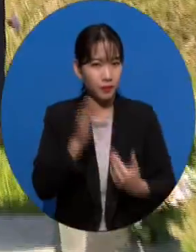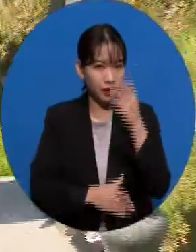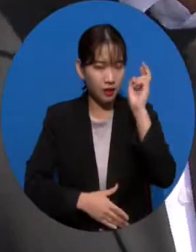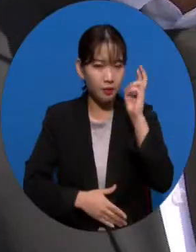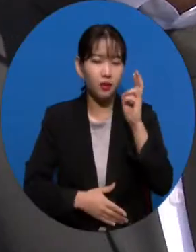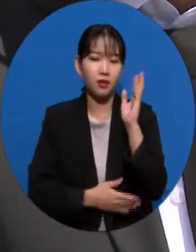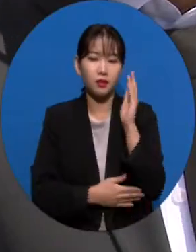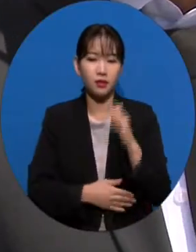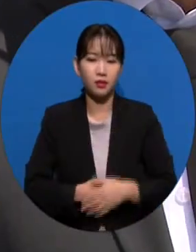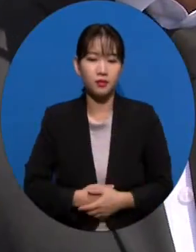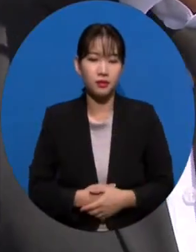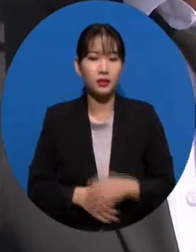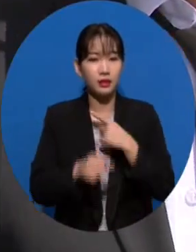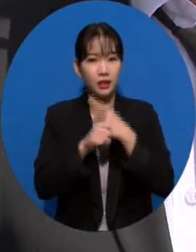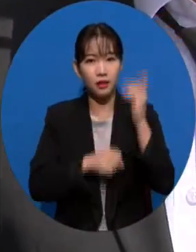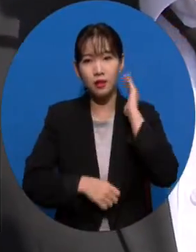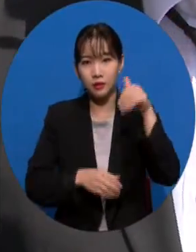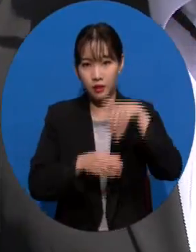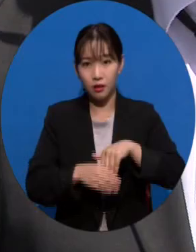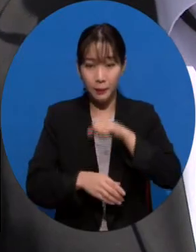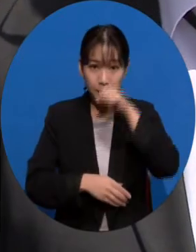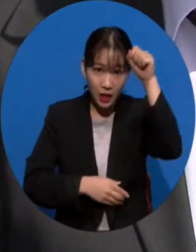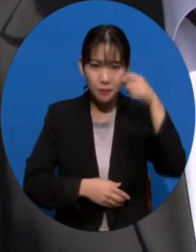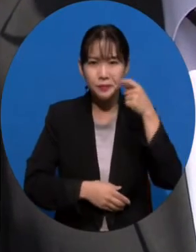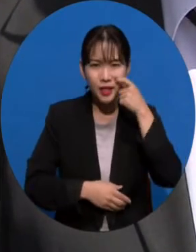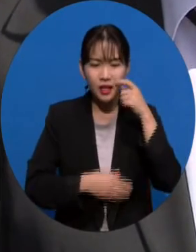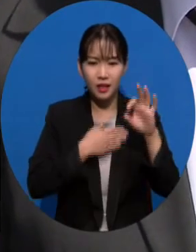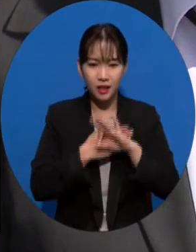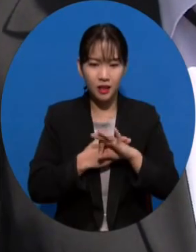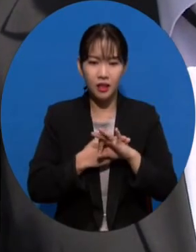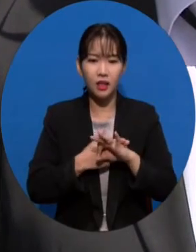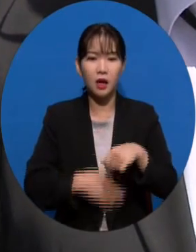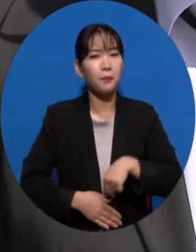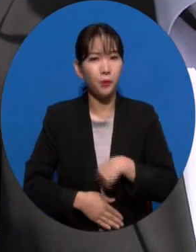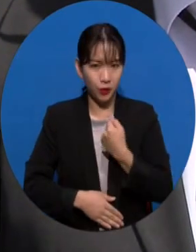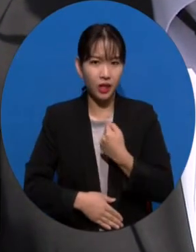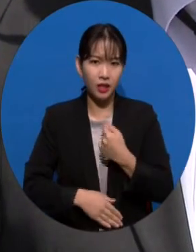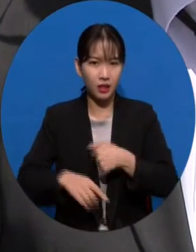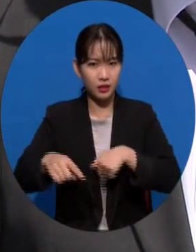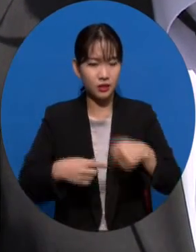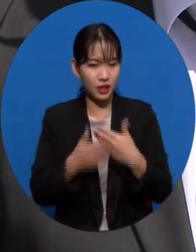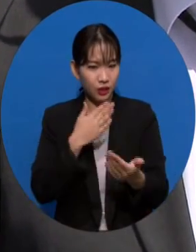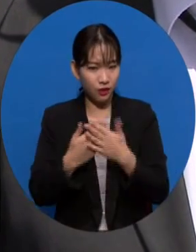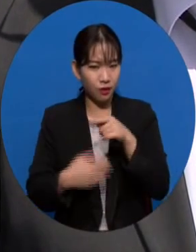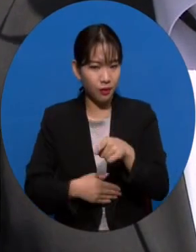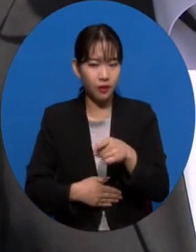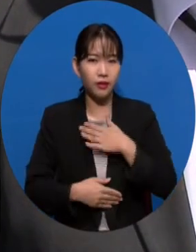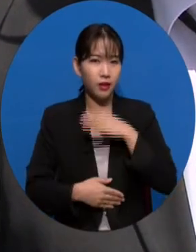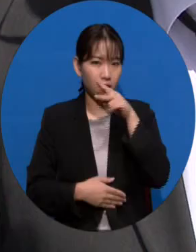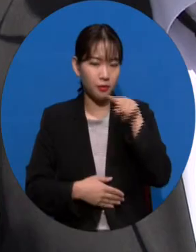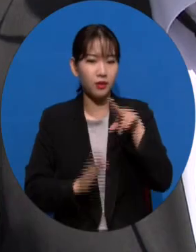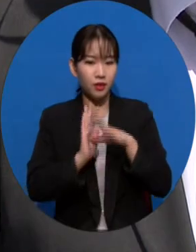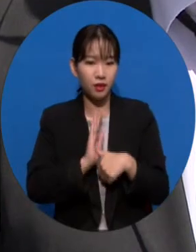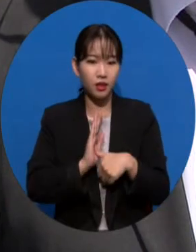들었습니다. 내년 대선을 승리로 이끌지 못할 것 같으면 본인의 소위 정치 캐리어에도